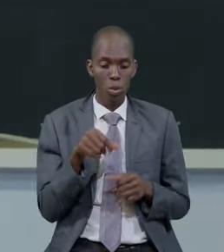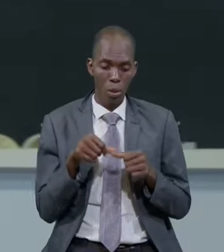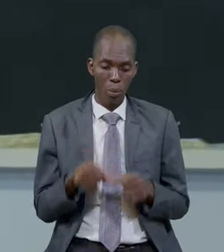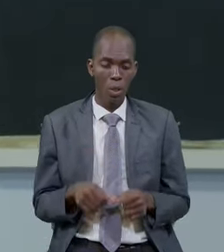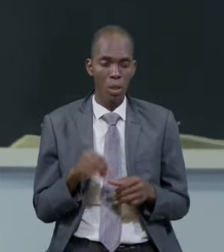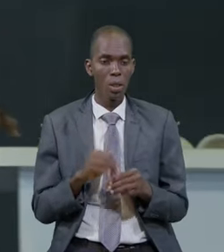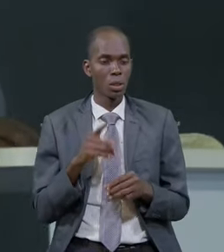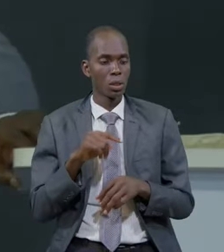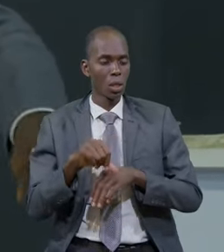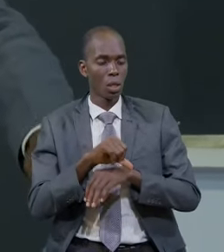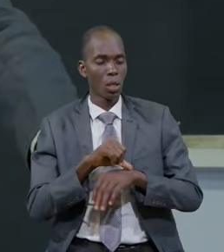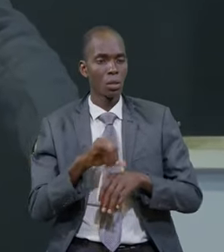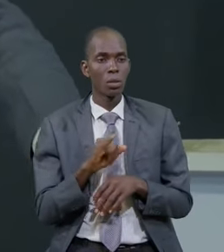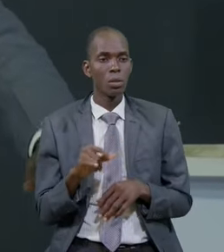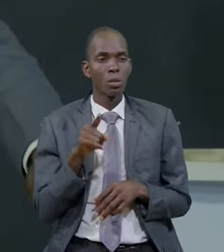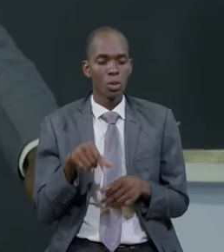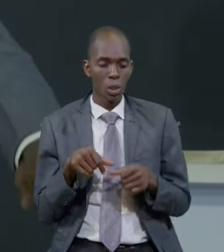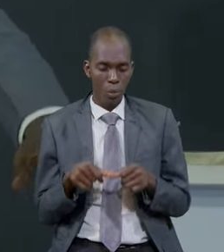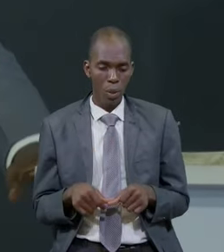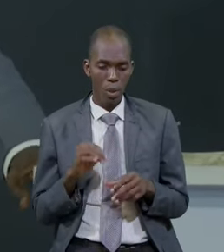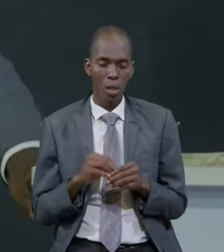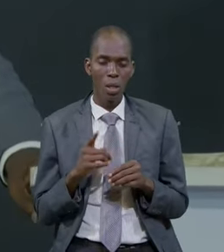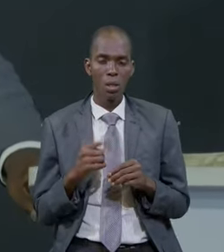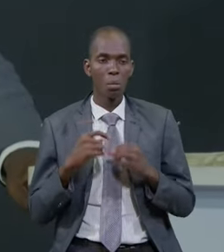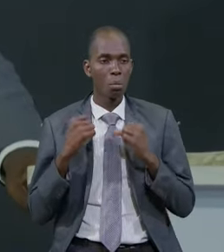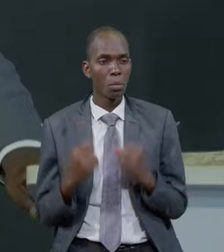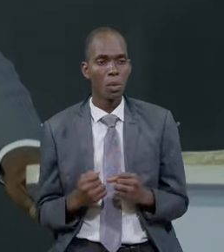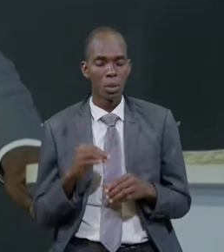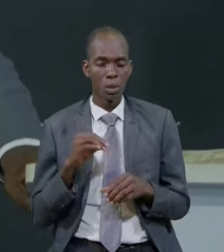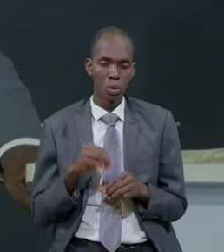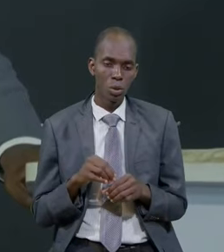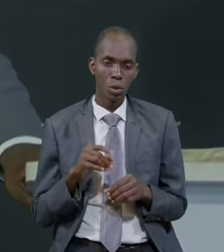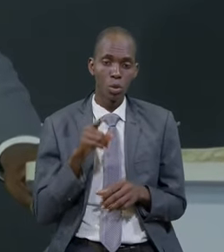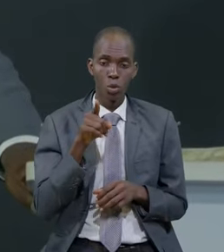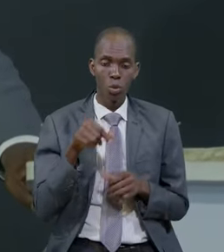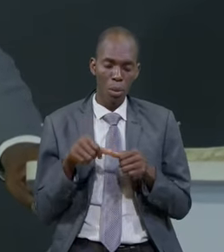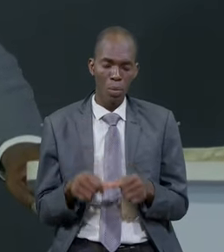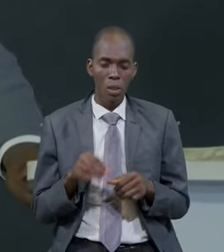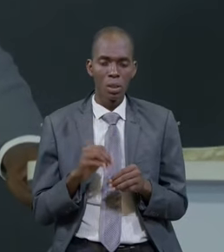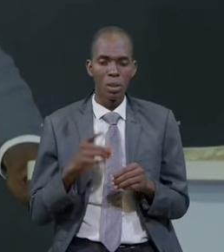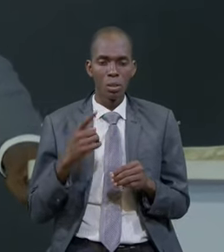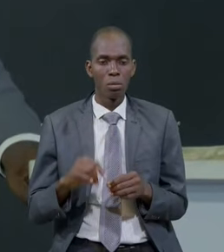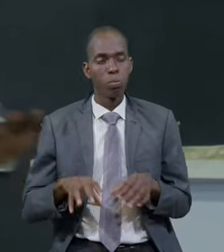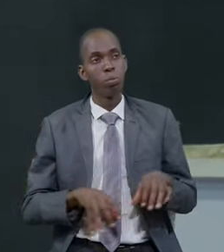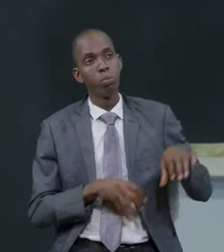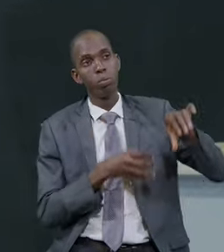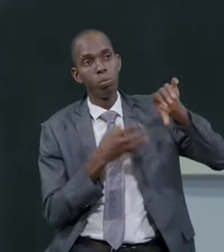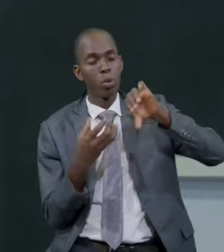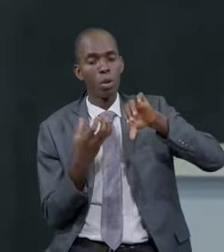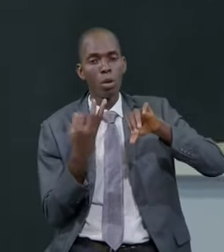tu demeures dans la puissance, et tu demeures dans l'effusion du